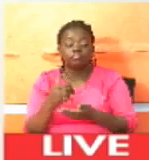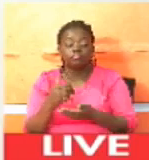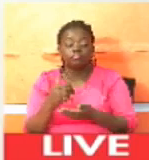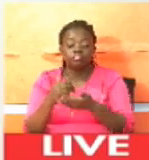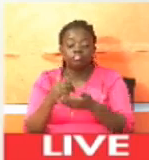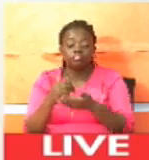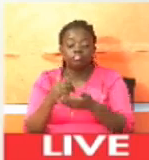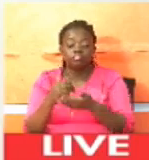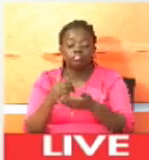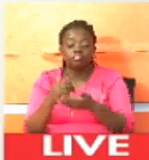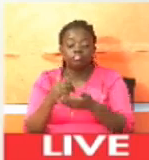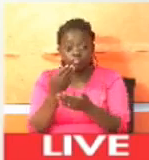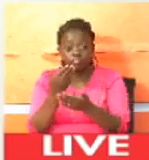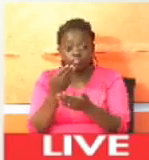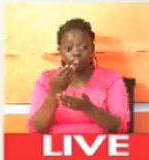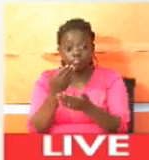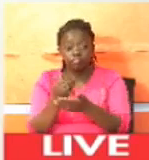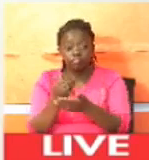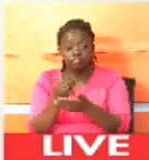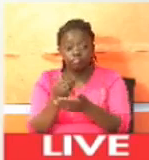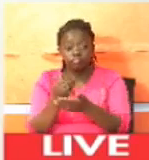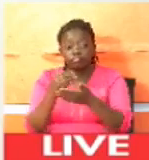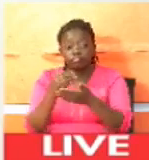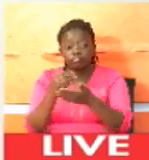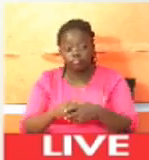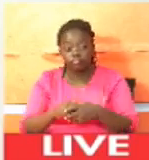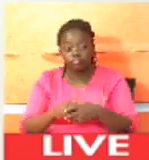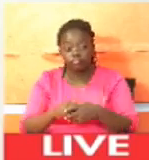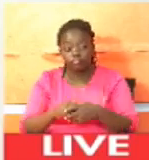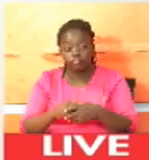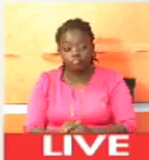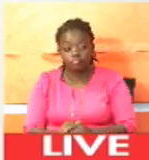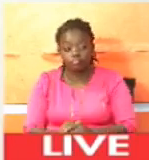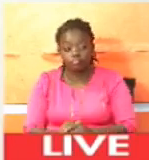okuyamba simbadde nsaba kubuyambi abagulu.